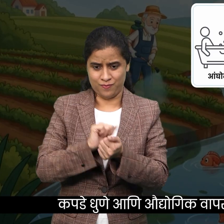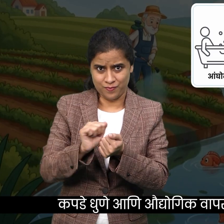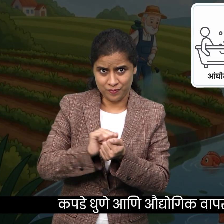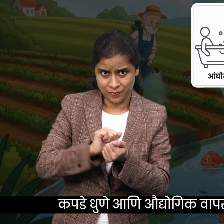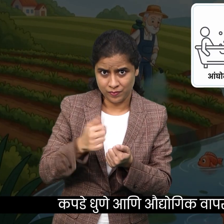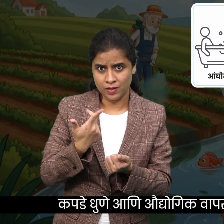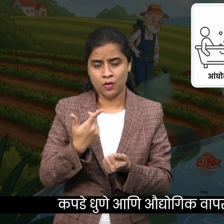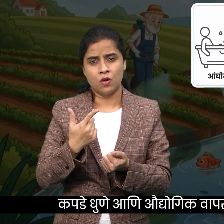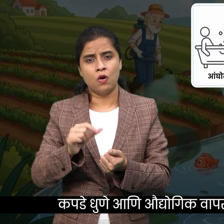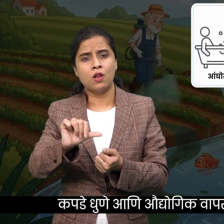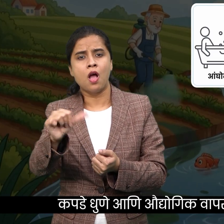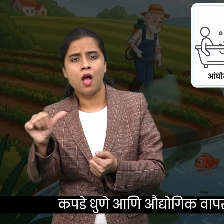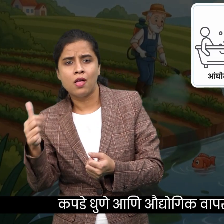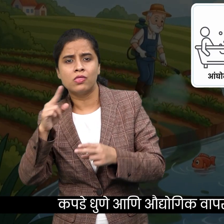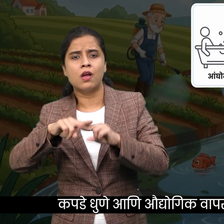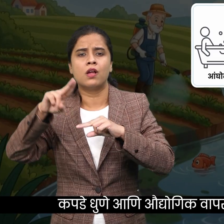आहे.